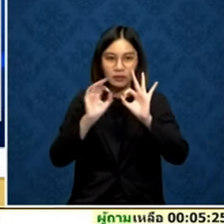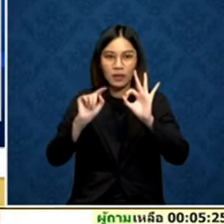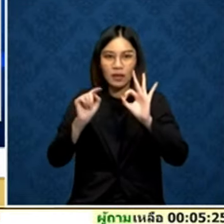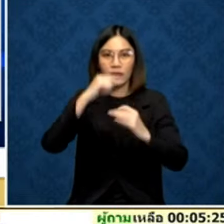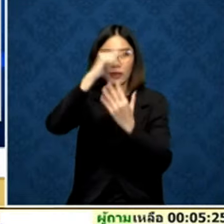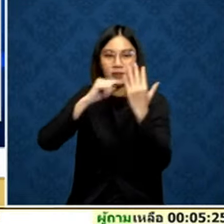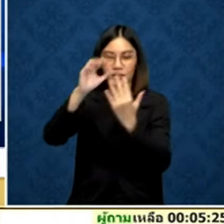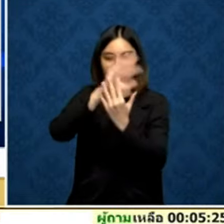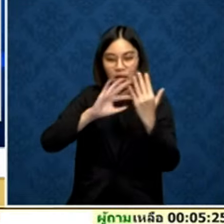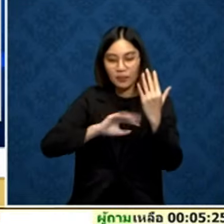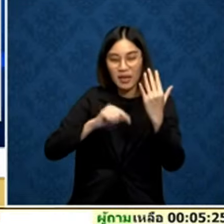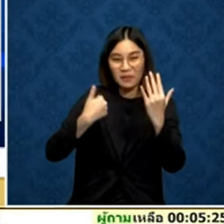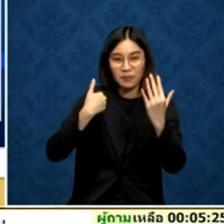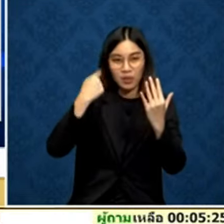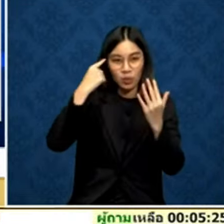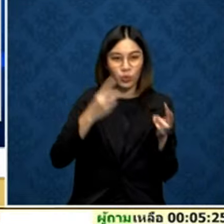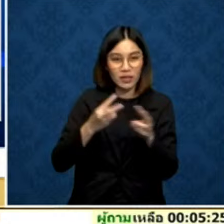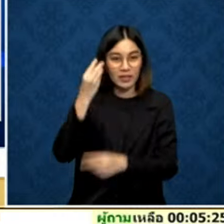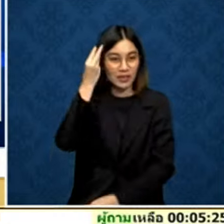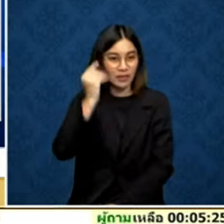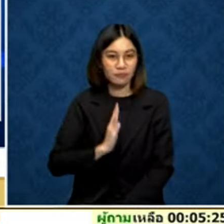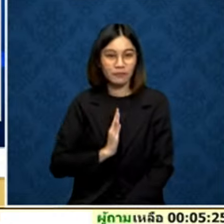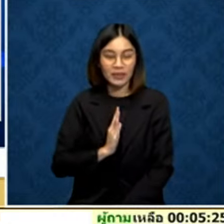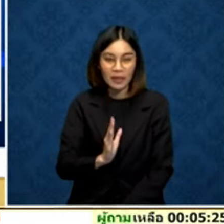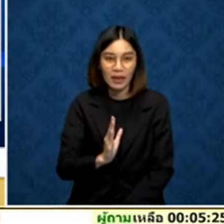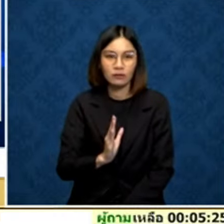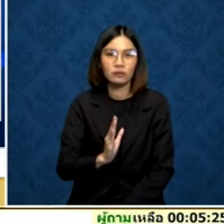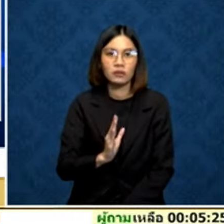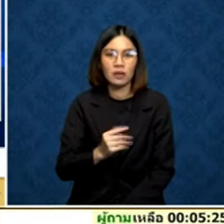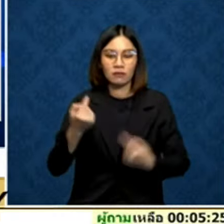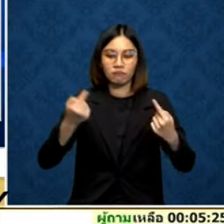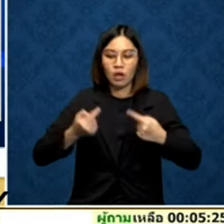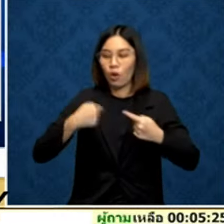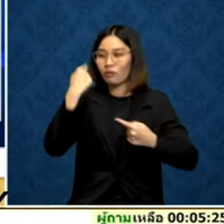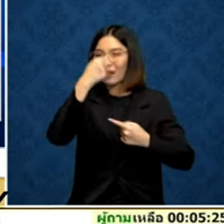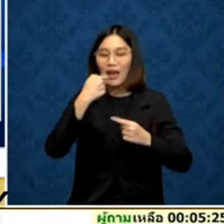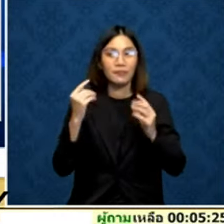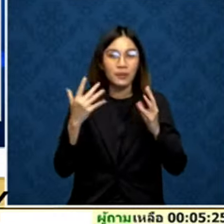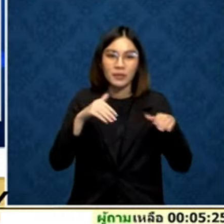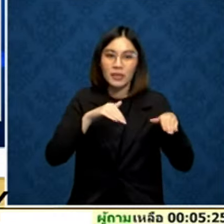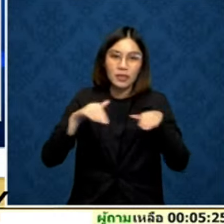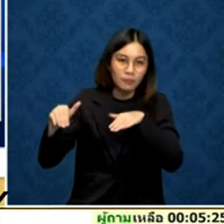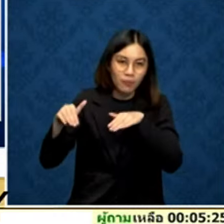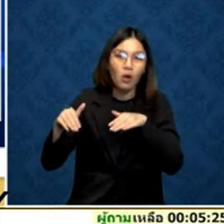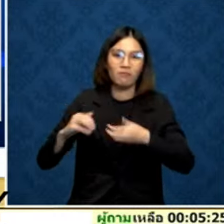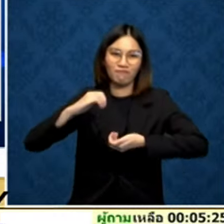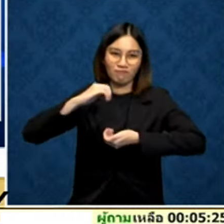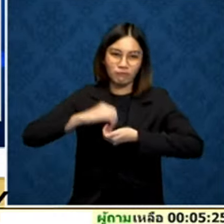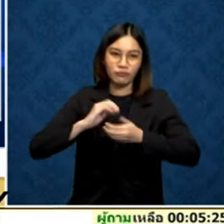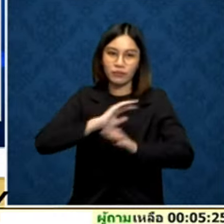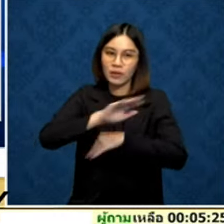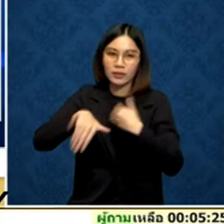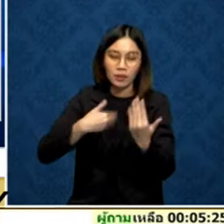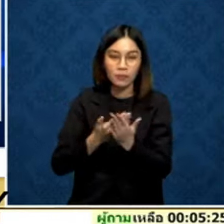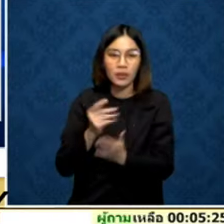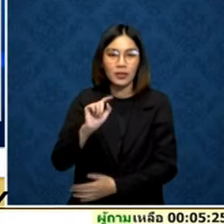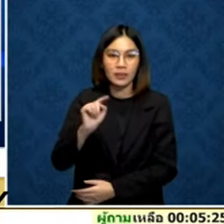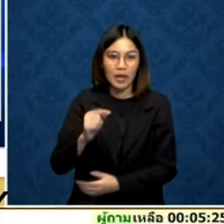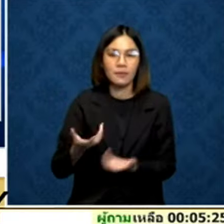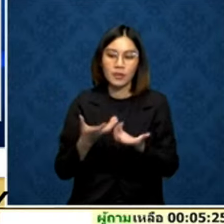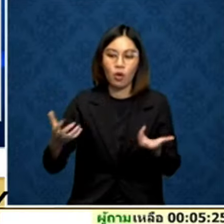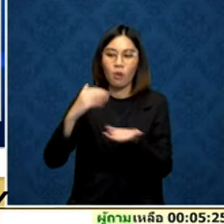ยจะมีจุดยืนเป็นกลางนะครับแล้วก็ไม่ทะเลาะกับใครแล้วก็พร้อมที่จะเป็นคู่ค้ากับทุกคนเนี่ยก็ทำให้เรามีการส่ง